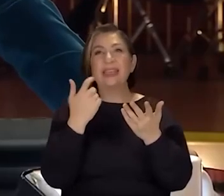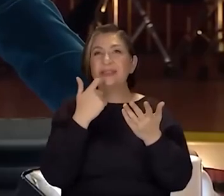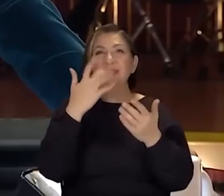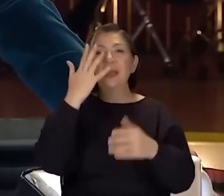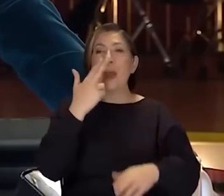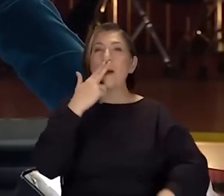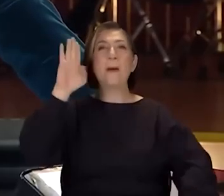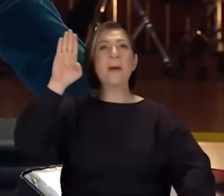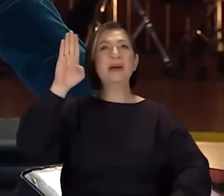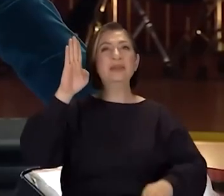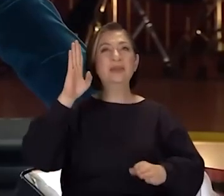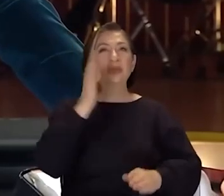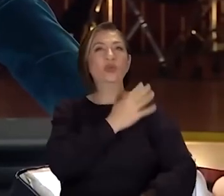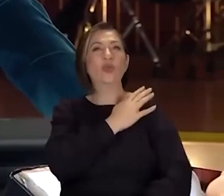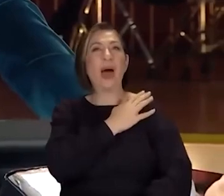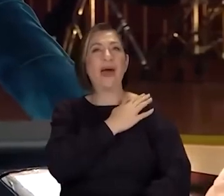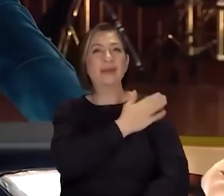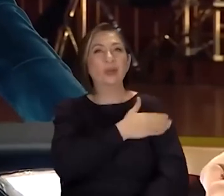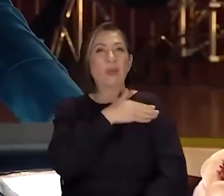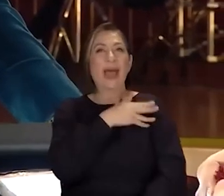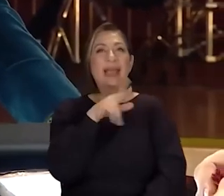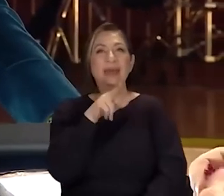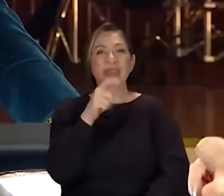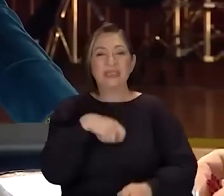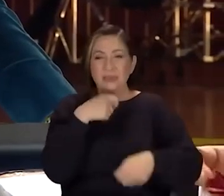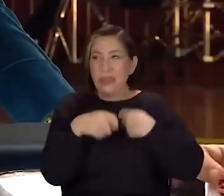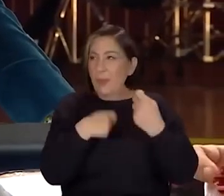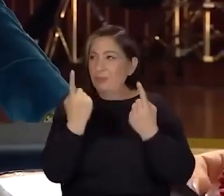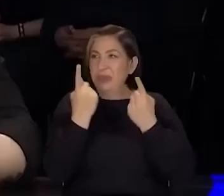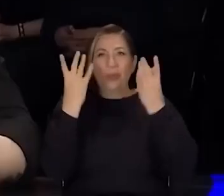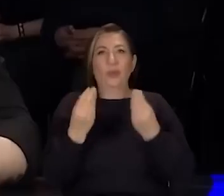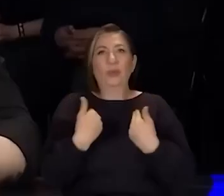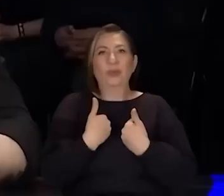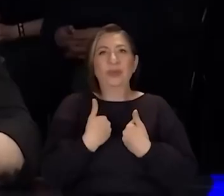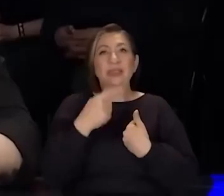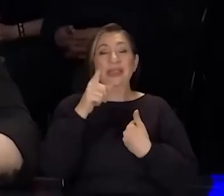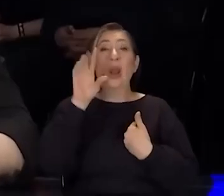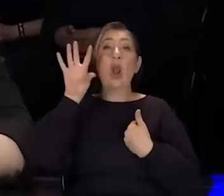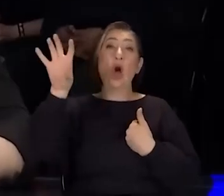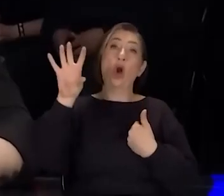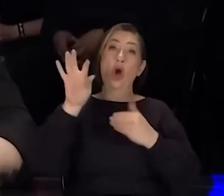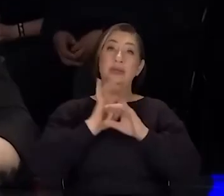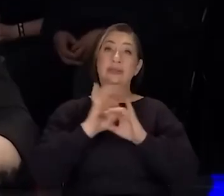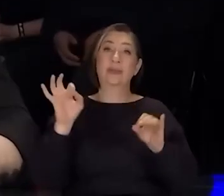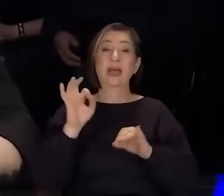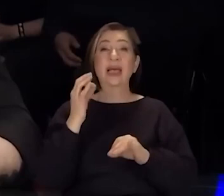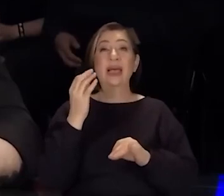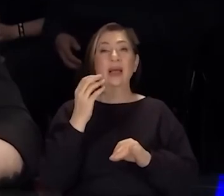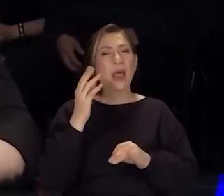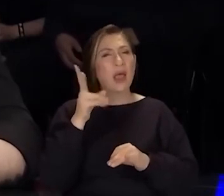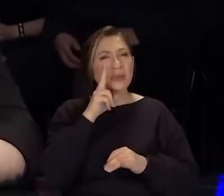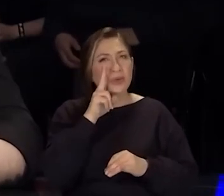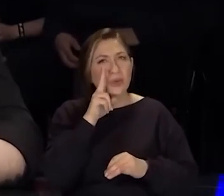geçkin Nazi subayıyla böyle bir saçma sapan bir şeyin arasında kaldım. Benim mesela sen logosun. Yani en sen... son